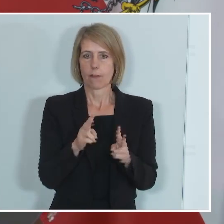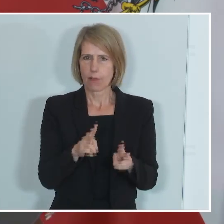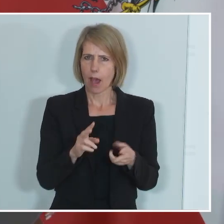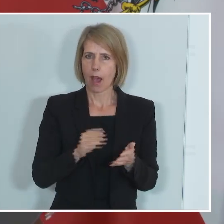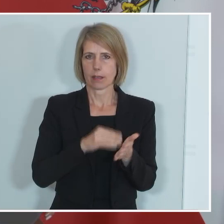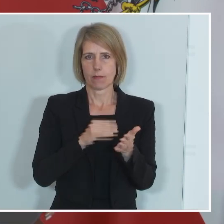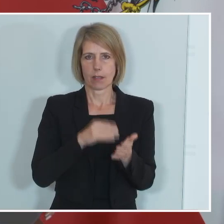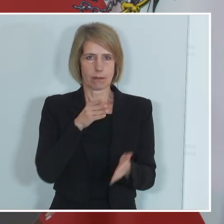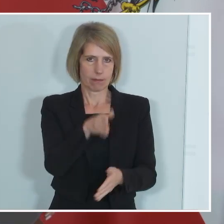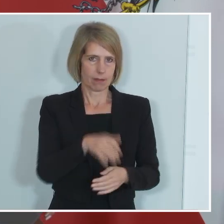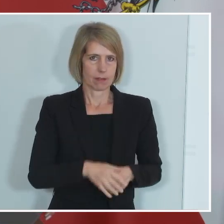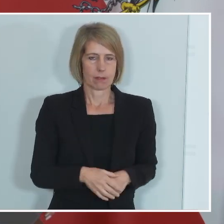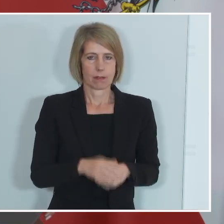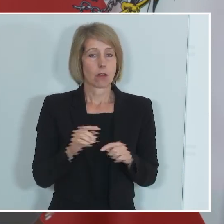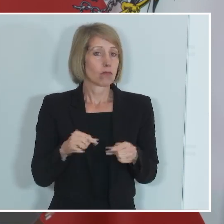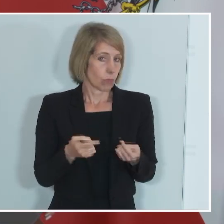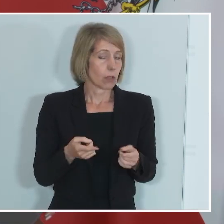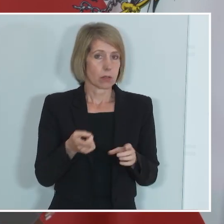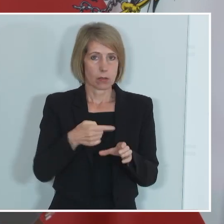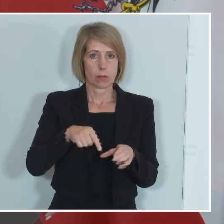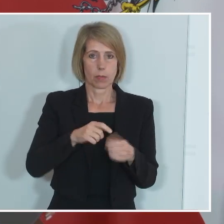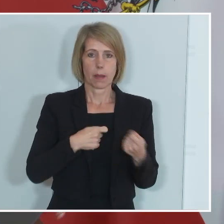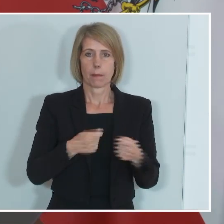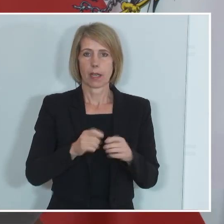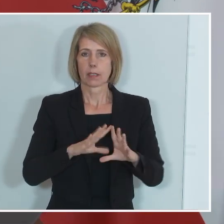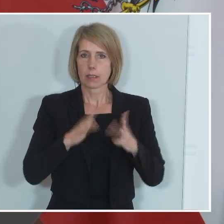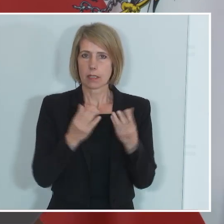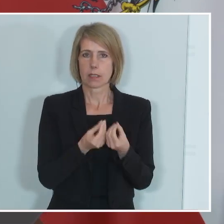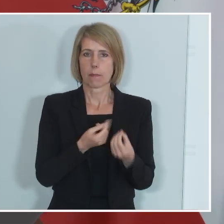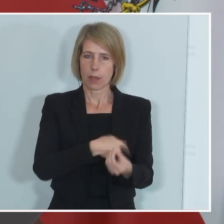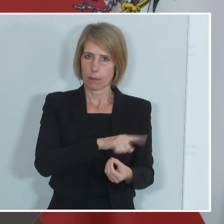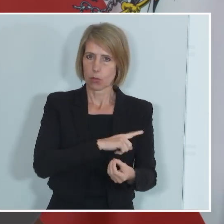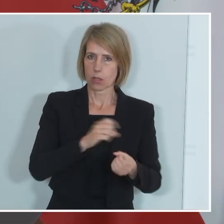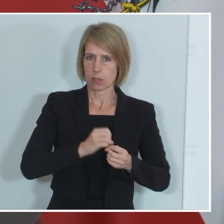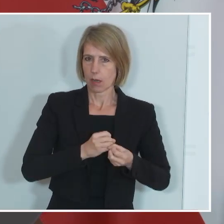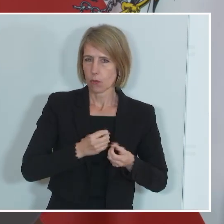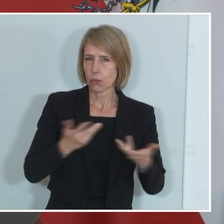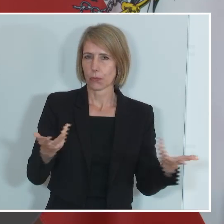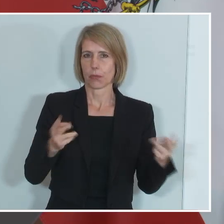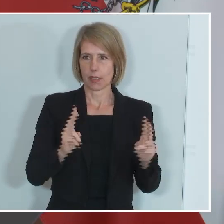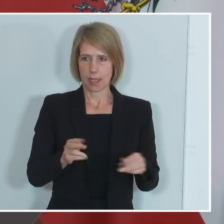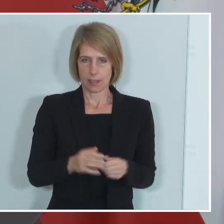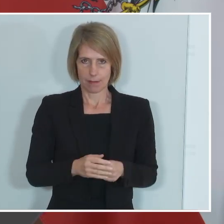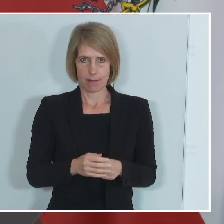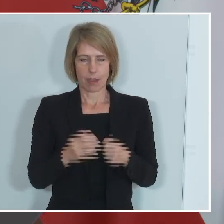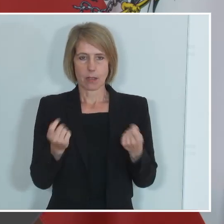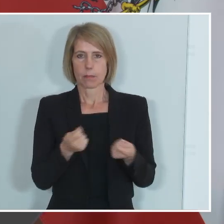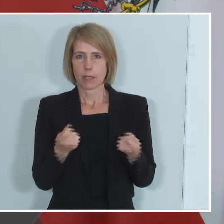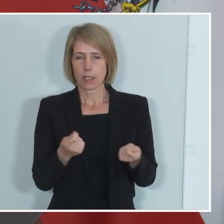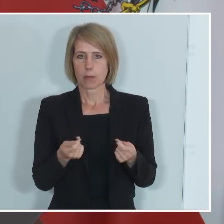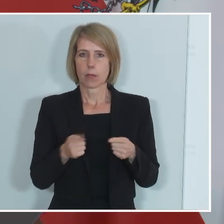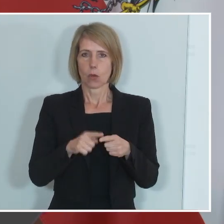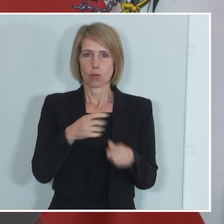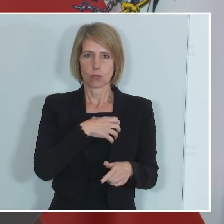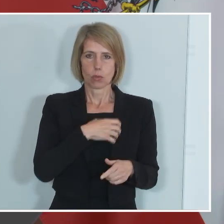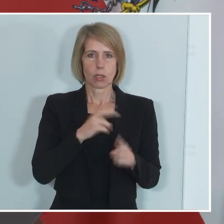werden. Nur dann kann der Binnenmarkt auch sein gesamtes Potenzial entfalten und die Unternehmer wie die Bürger das Beste